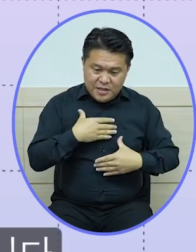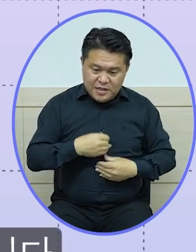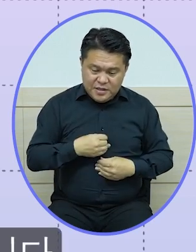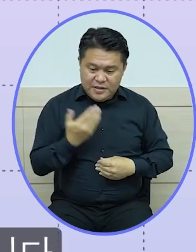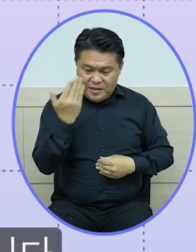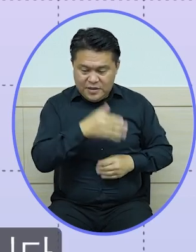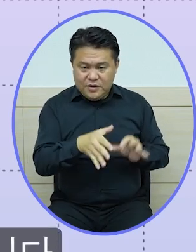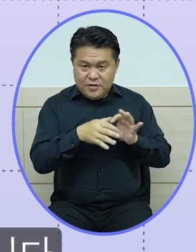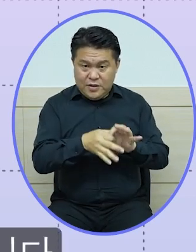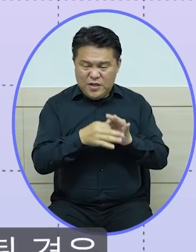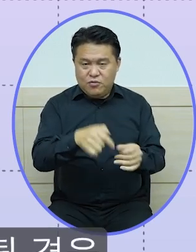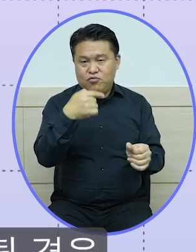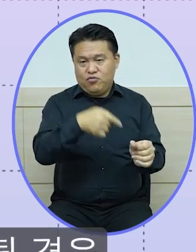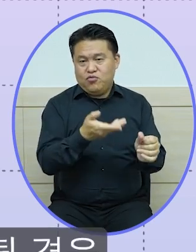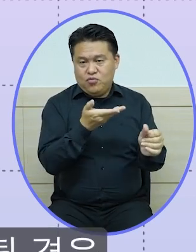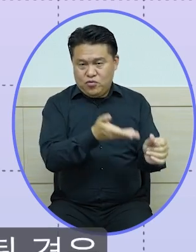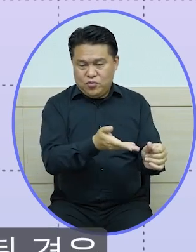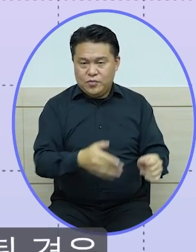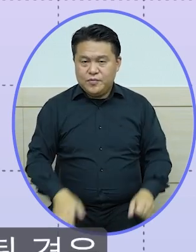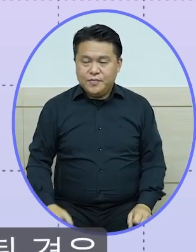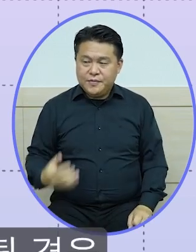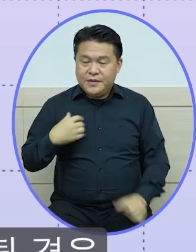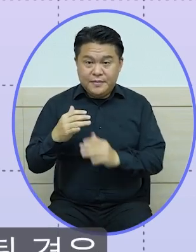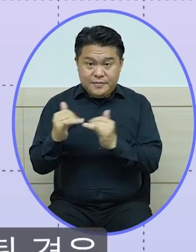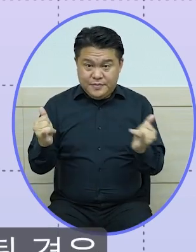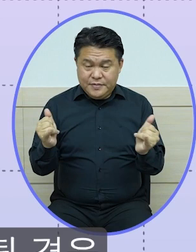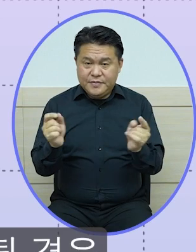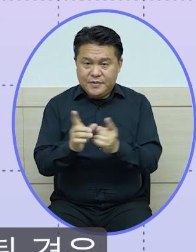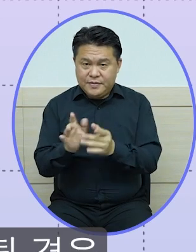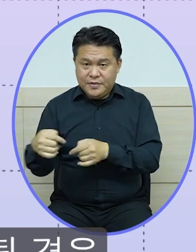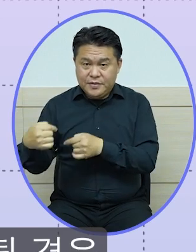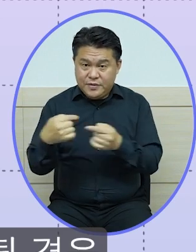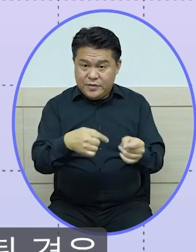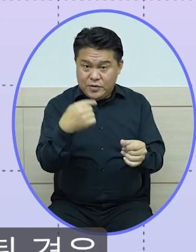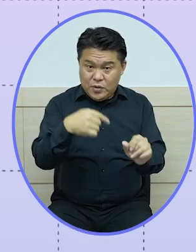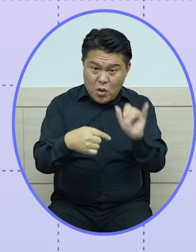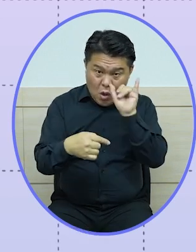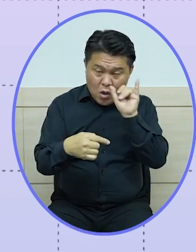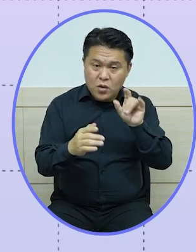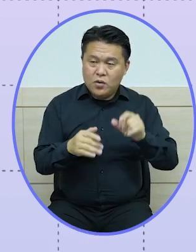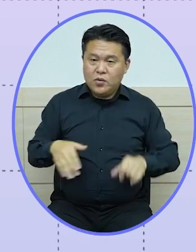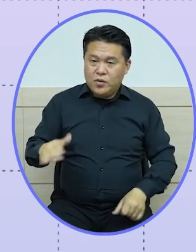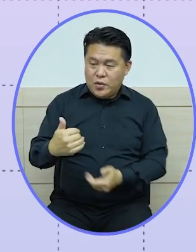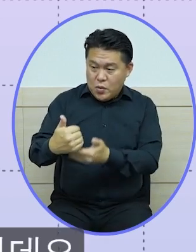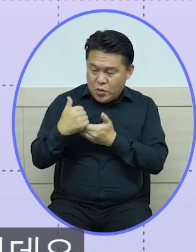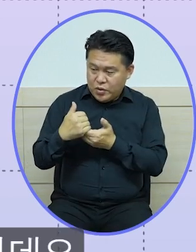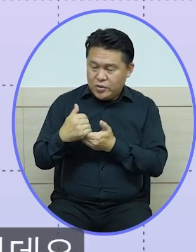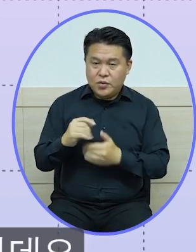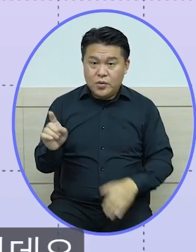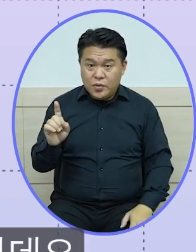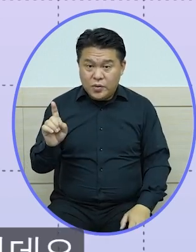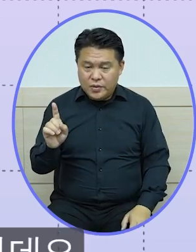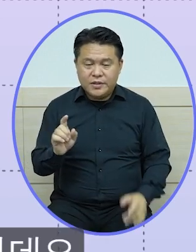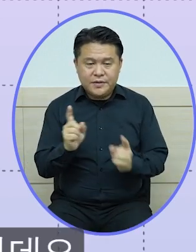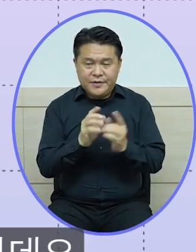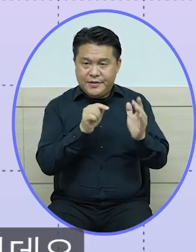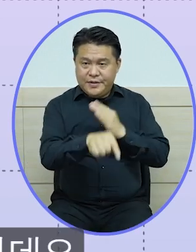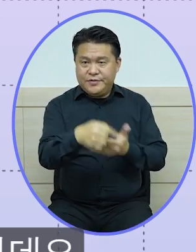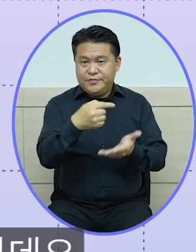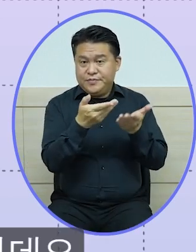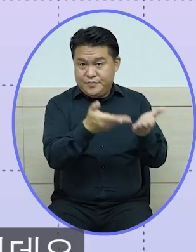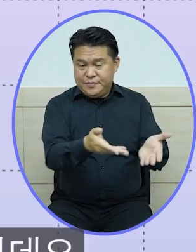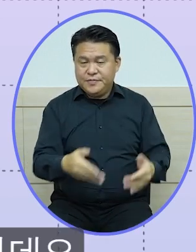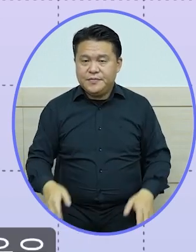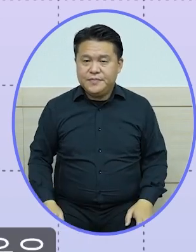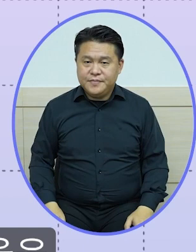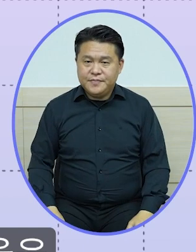실시하도록 안내하고 있습니다. 관련해서 수행기관 담당자가 직접 교육이 제한될 경우 저희 쪽으로 요청하면 현장에 찾아가서 교육을 실시해드리는